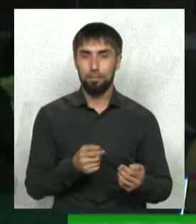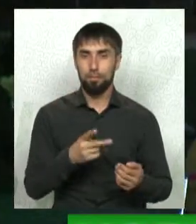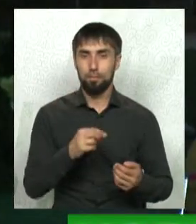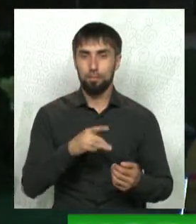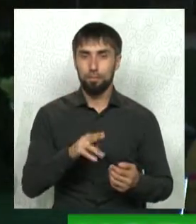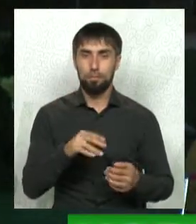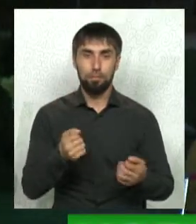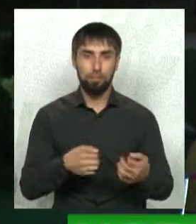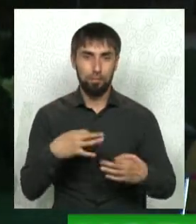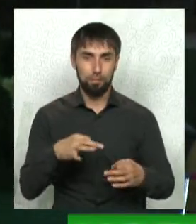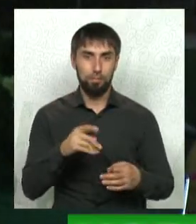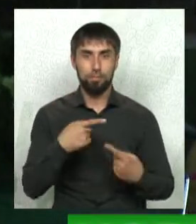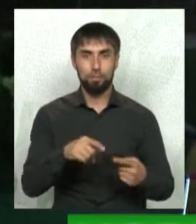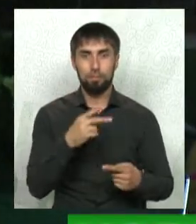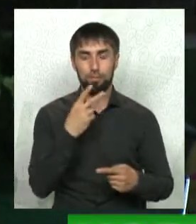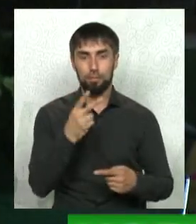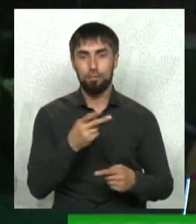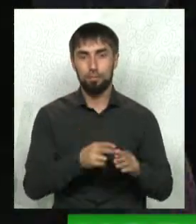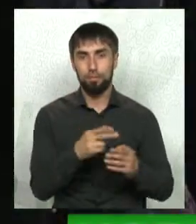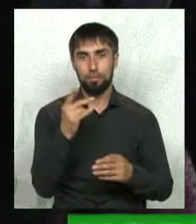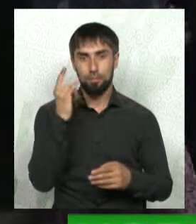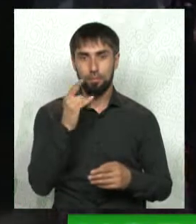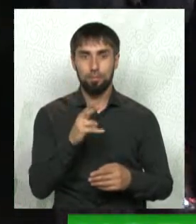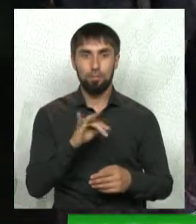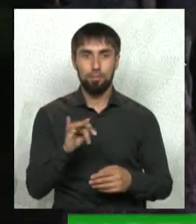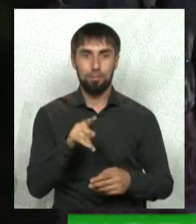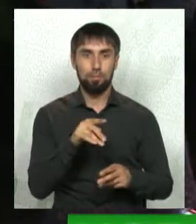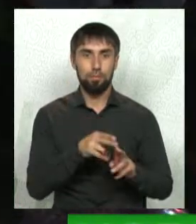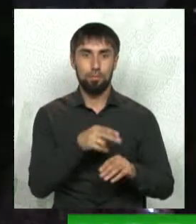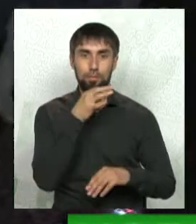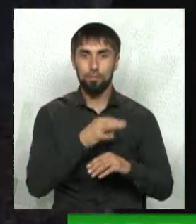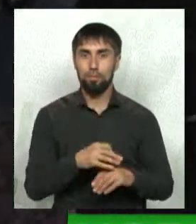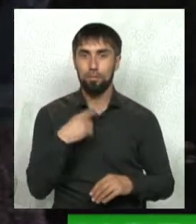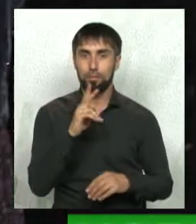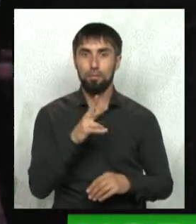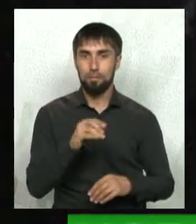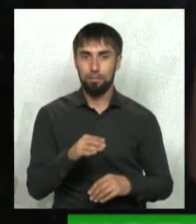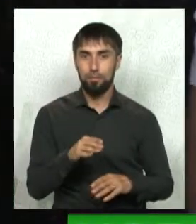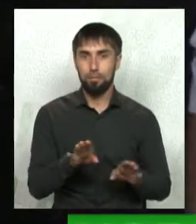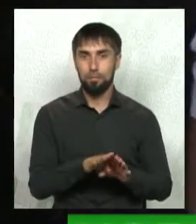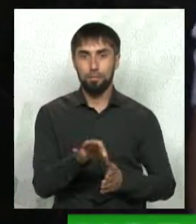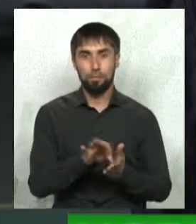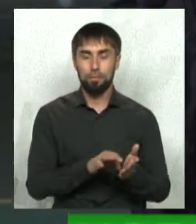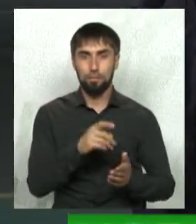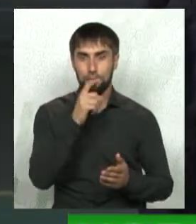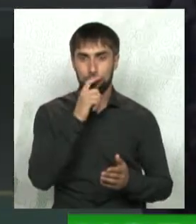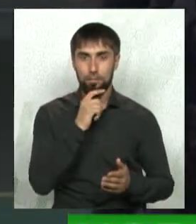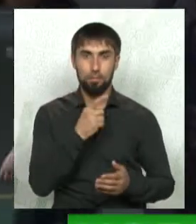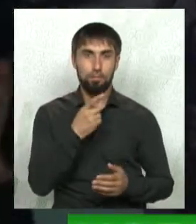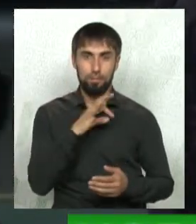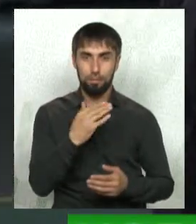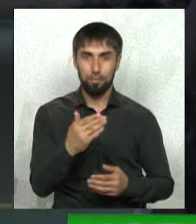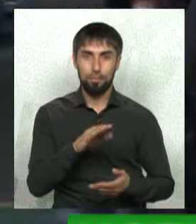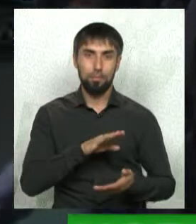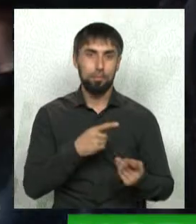самокатах и машинках, другие смотрят мультики. Кто из них под присмотром ответственных лиц, а кто нет, так сразу и не поймешь. Сотрудники